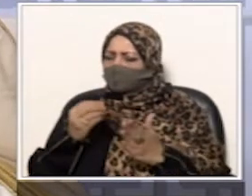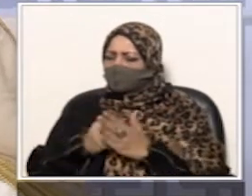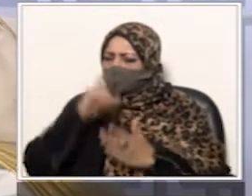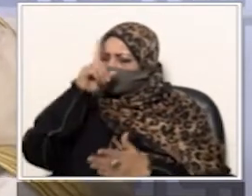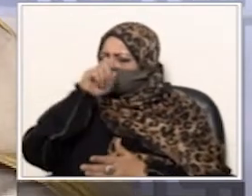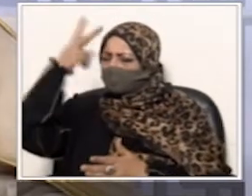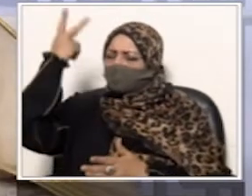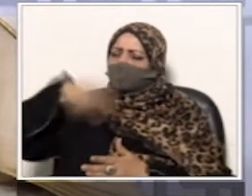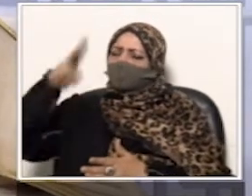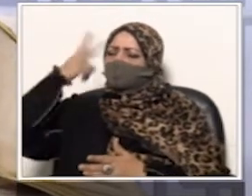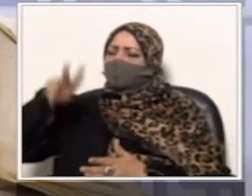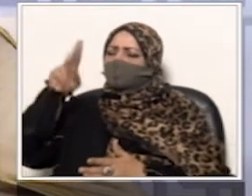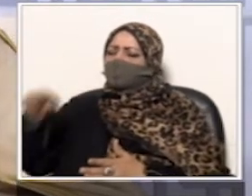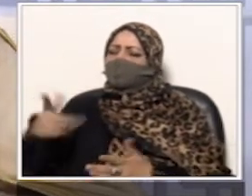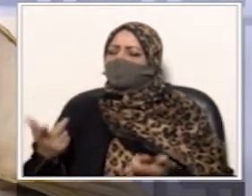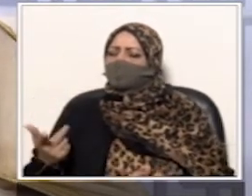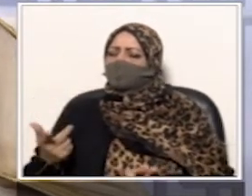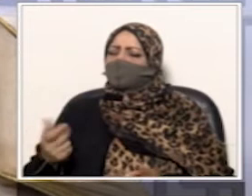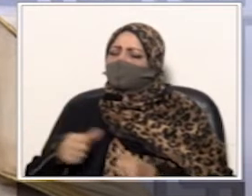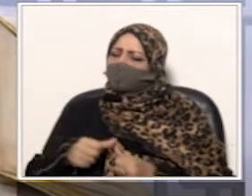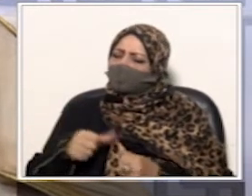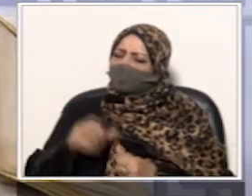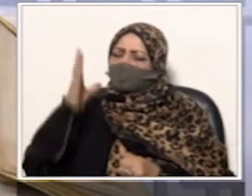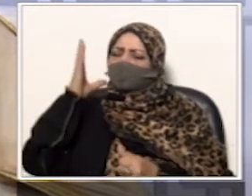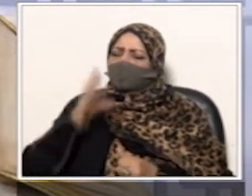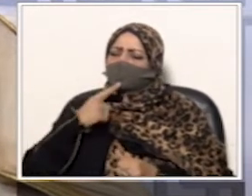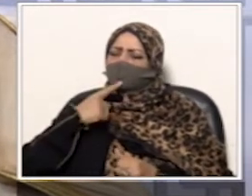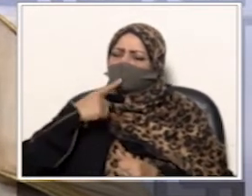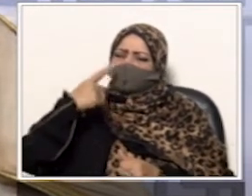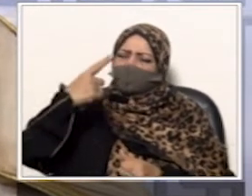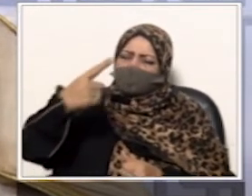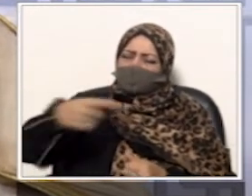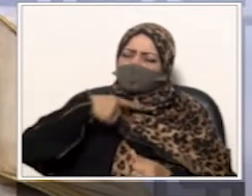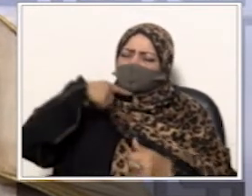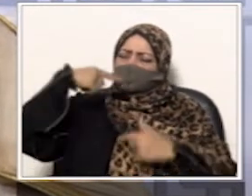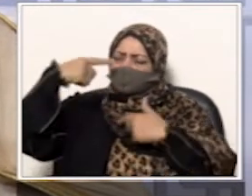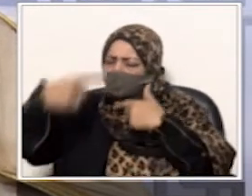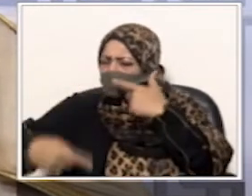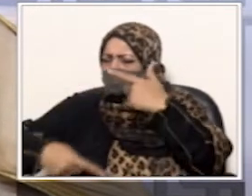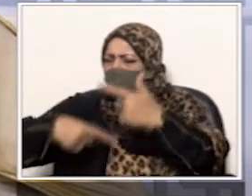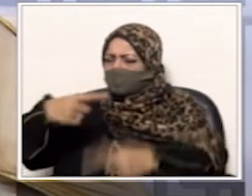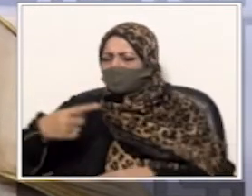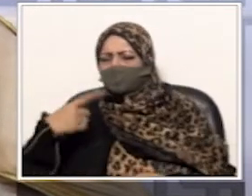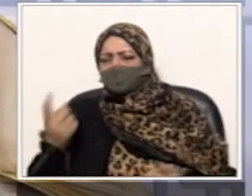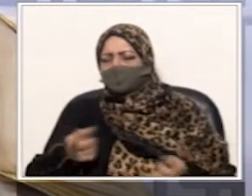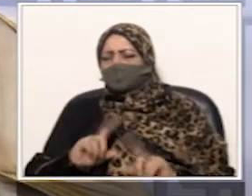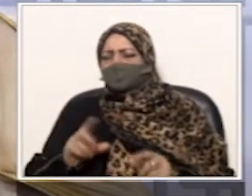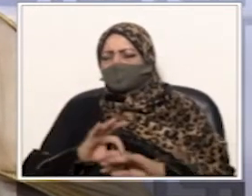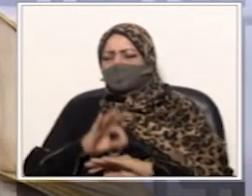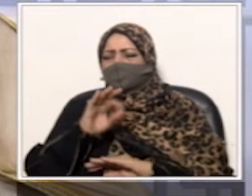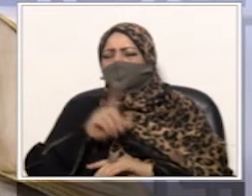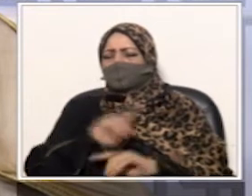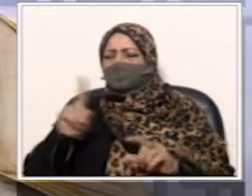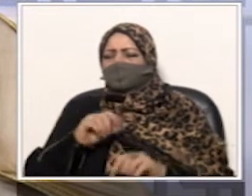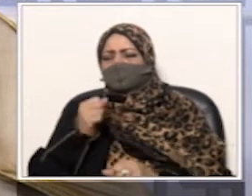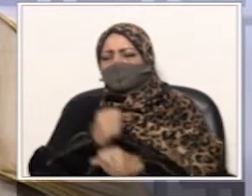وإلا فعل يشق على النفس. لكن لو فعله الإنسان يجب الوفاء به إلا إذا عجز، فإذا فعل